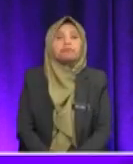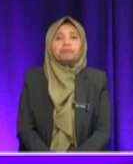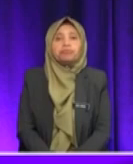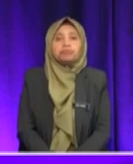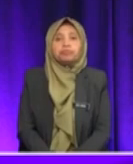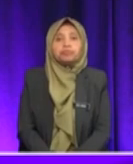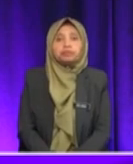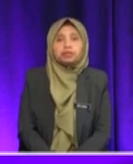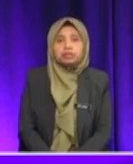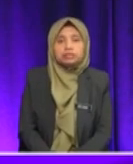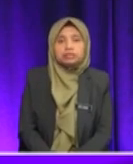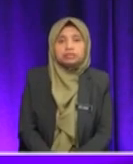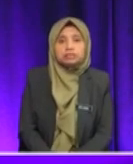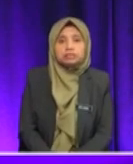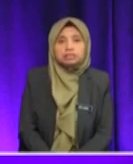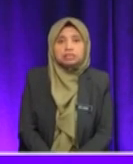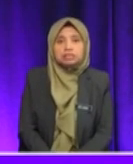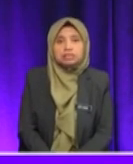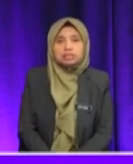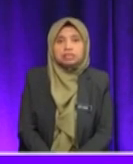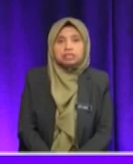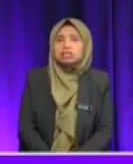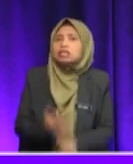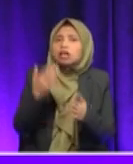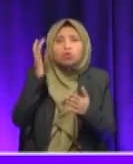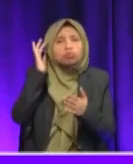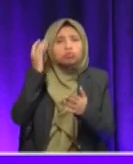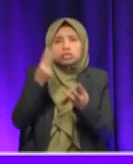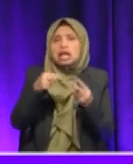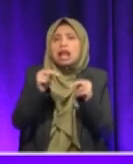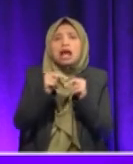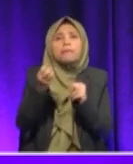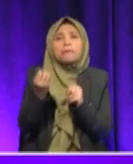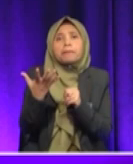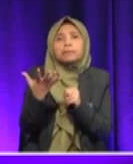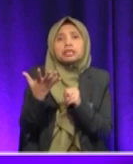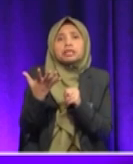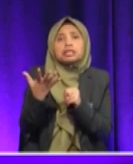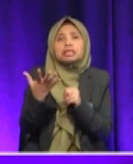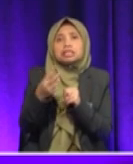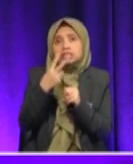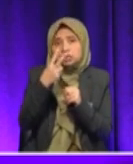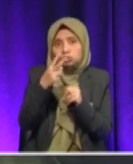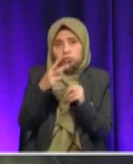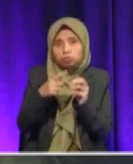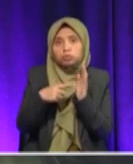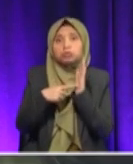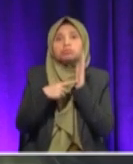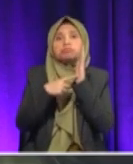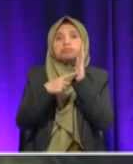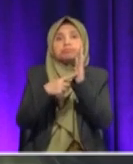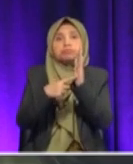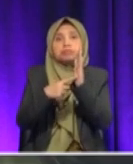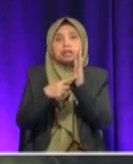saya yang ini boleh kasih tahu nih nilai ini berapa Ciku Cinta Pertama dulu dekat papan putih kondisi ditengok